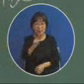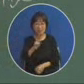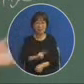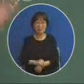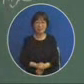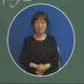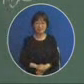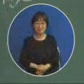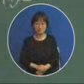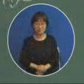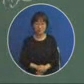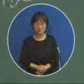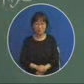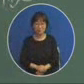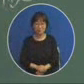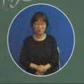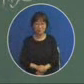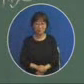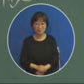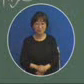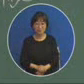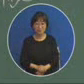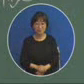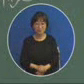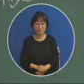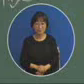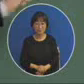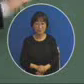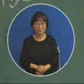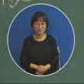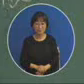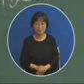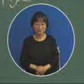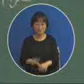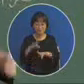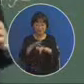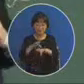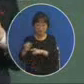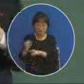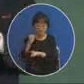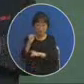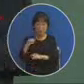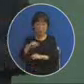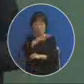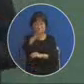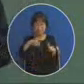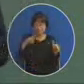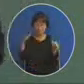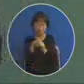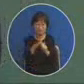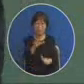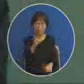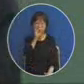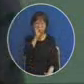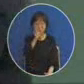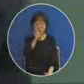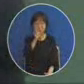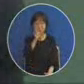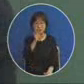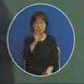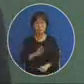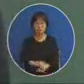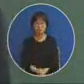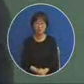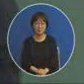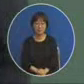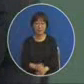자연도 뭐 어떤 능력도 여러분을 해할 수 없다. But this means that no force in nature, no power can